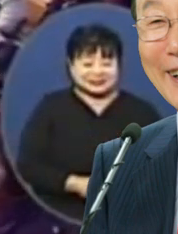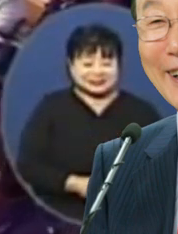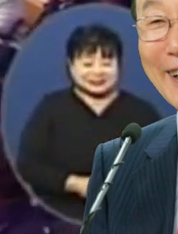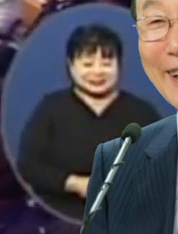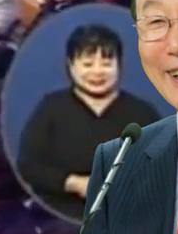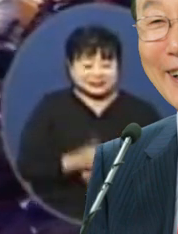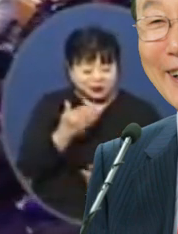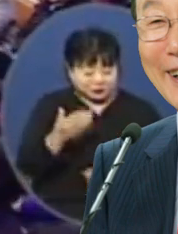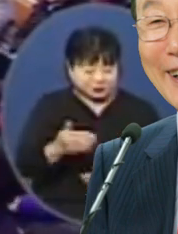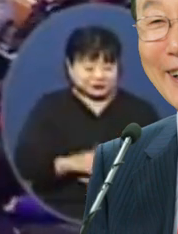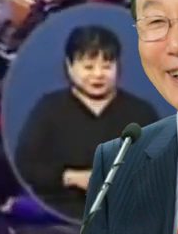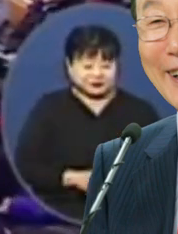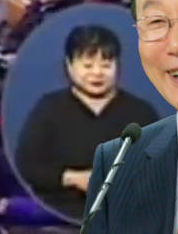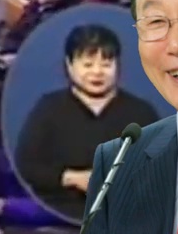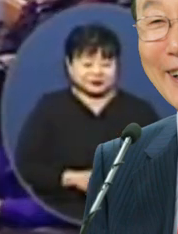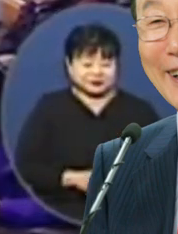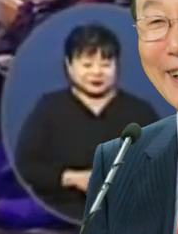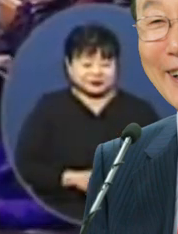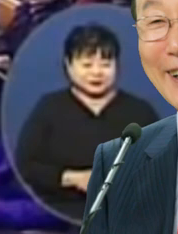여러분